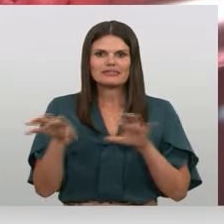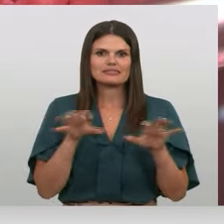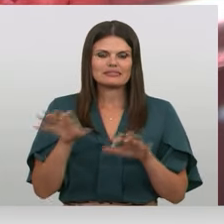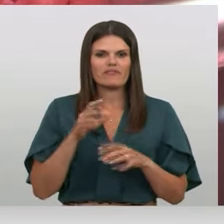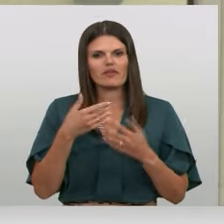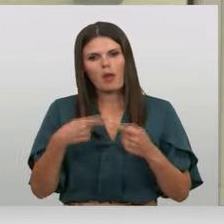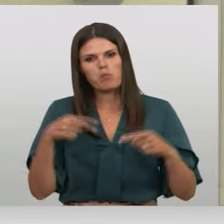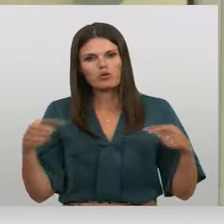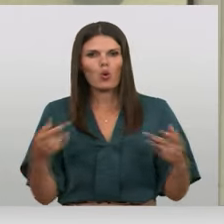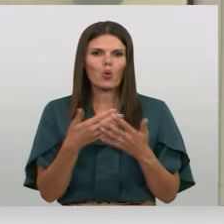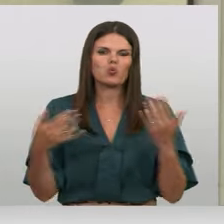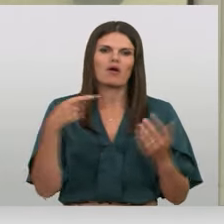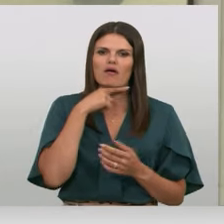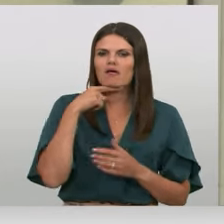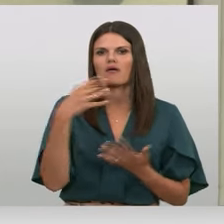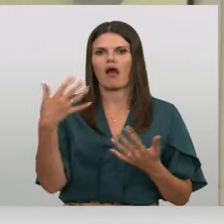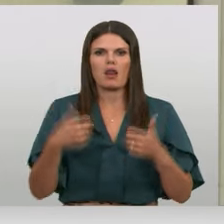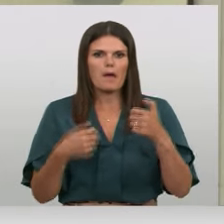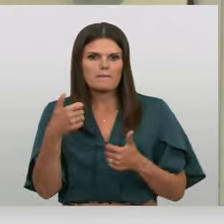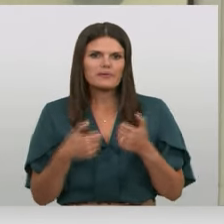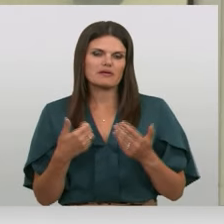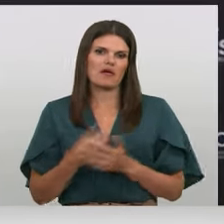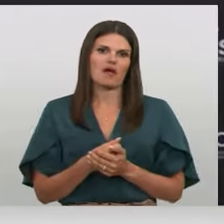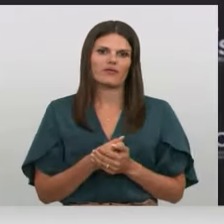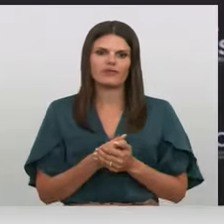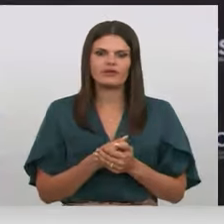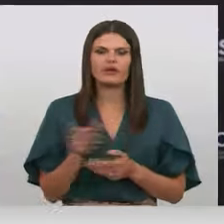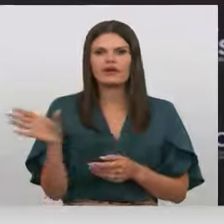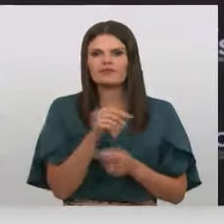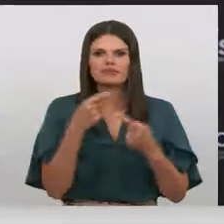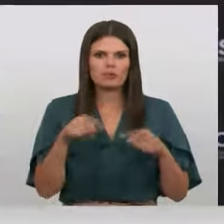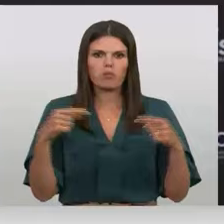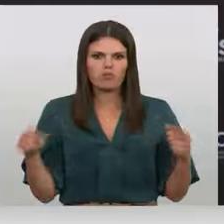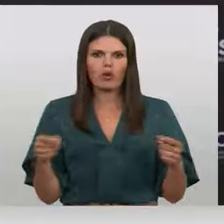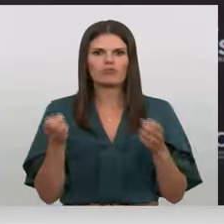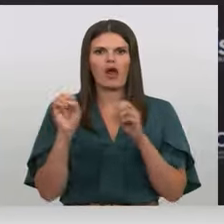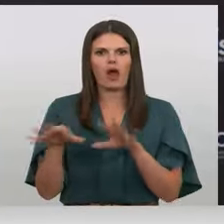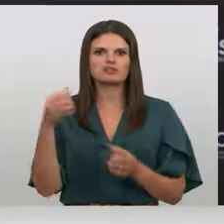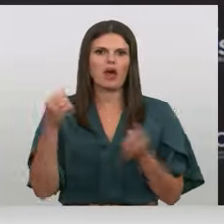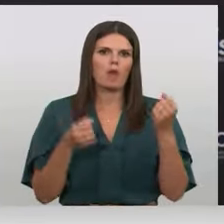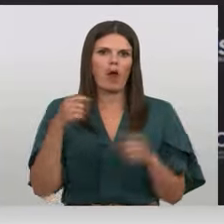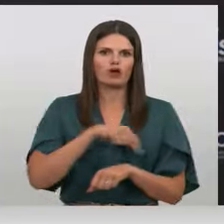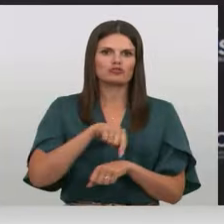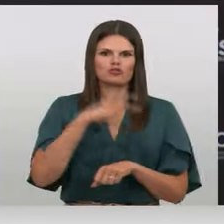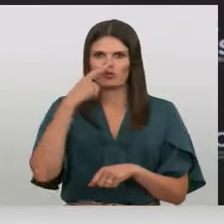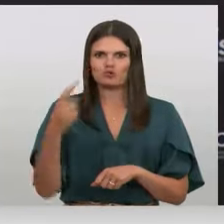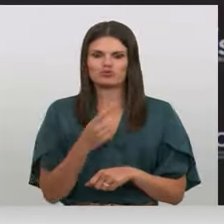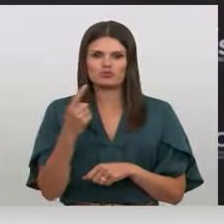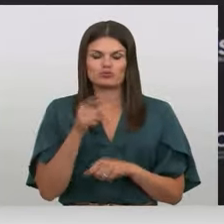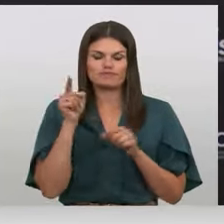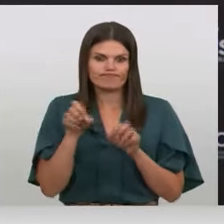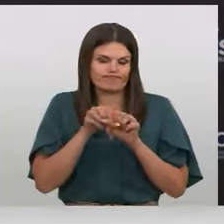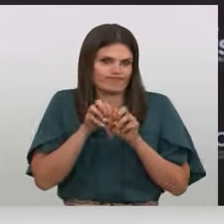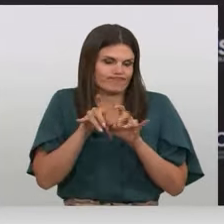izcelsmes produktiem, gaļai, piena produktiem. Visu produkcijas klāstu atstājam mašīnā uz vairākām stundām. Tas ir īsts